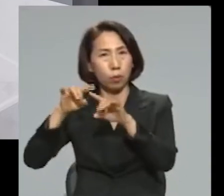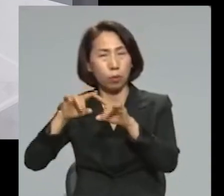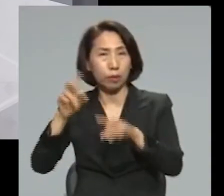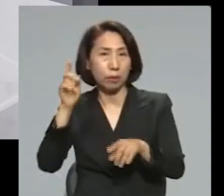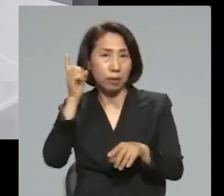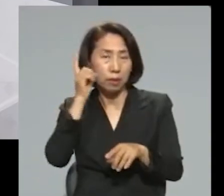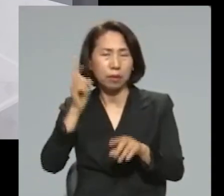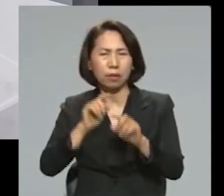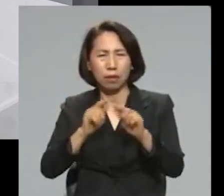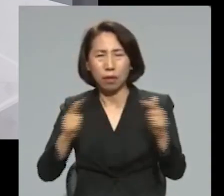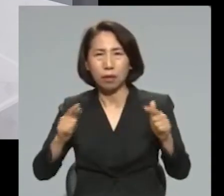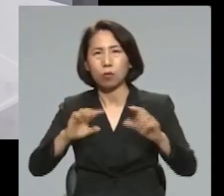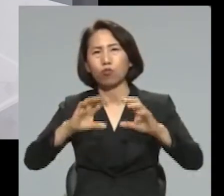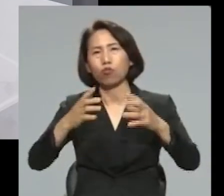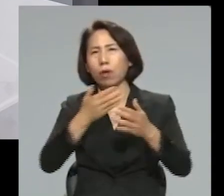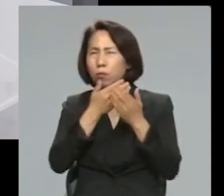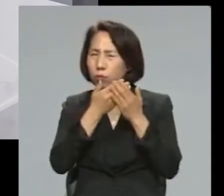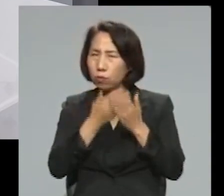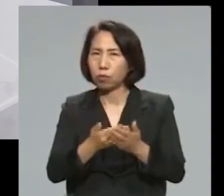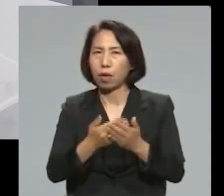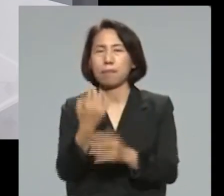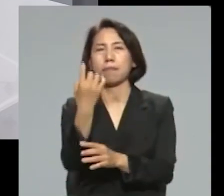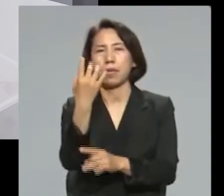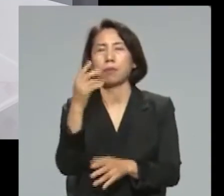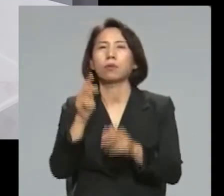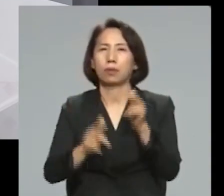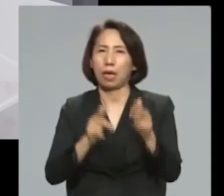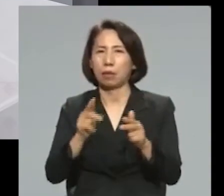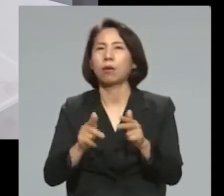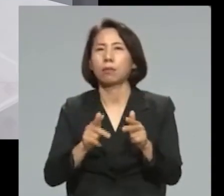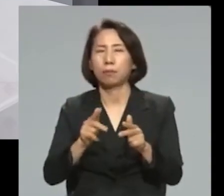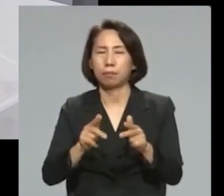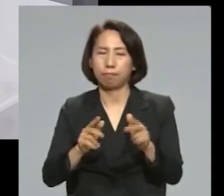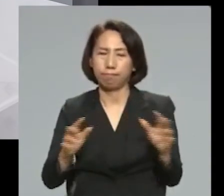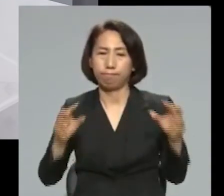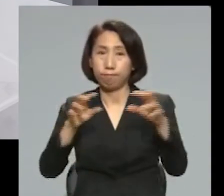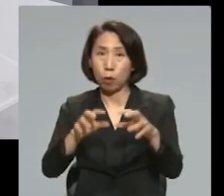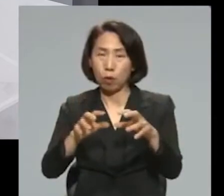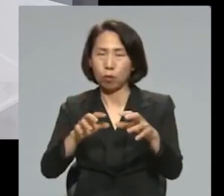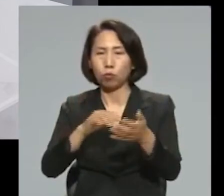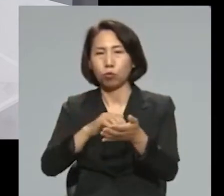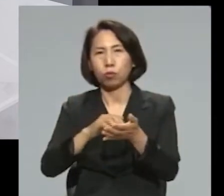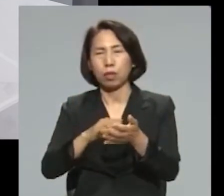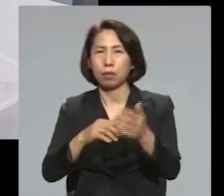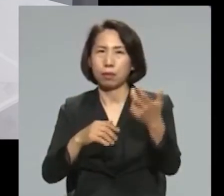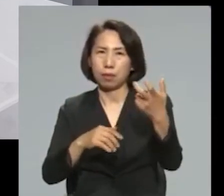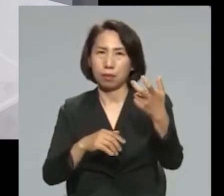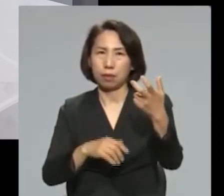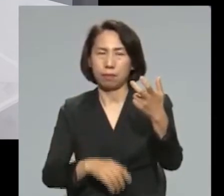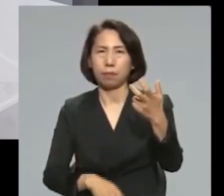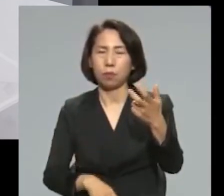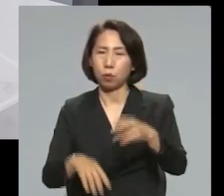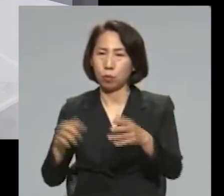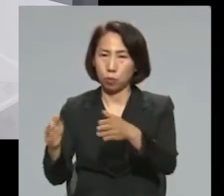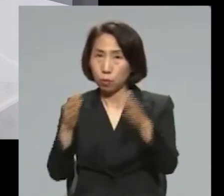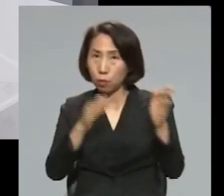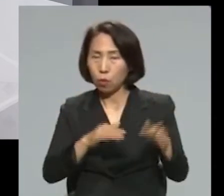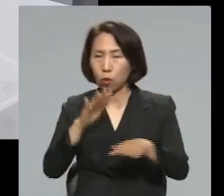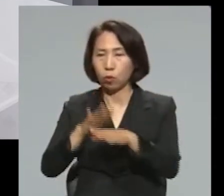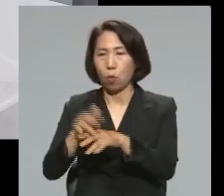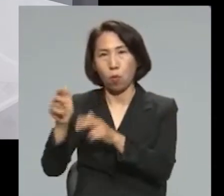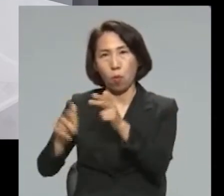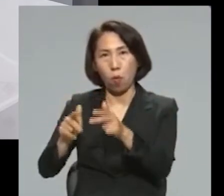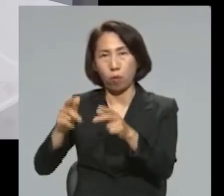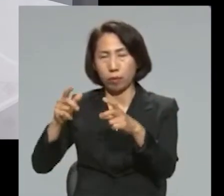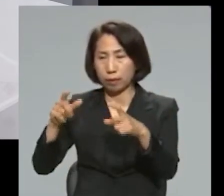국가기관 산업이 근간이 되는 뿌리 산업이 집적화된 업체가 70개 정도이며 농공단지 중심으로